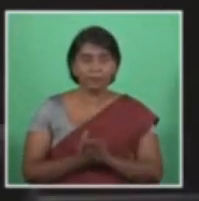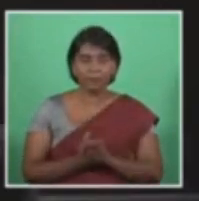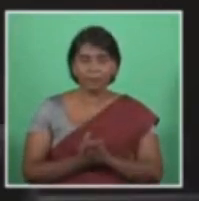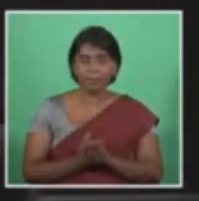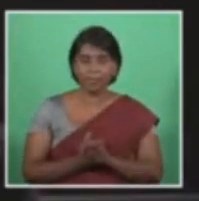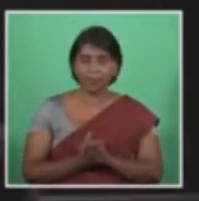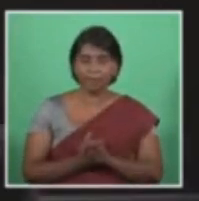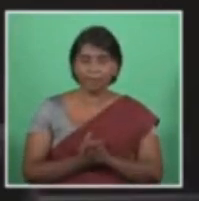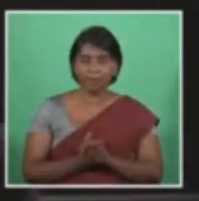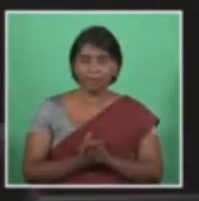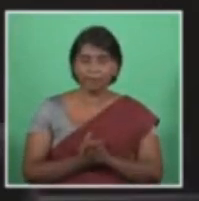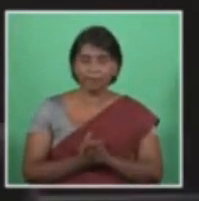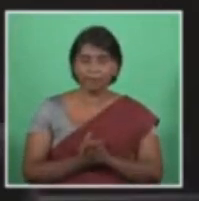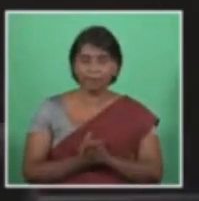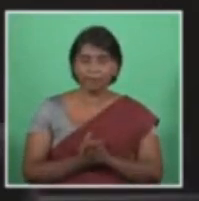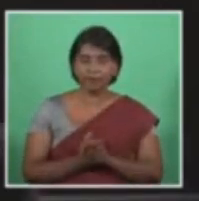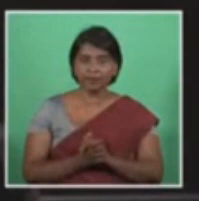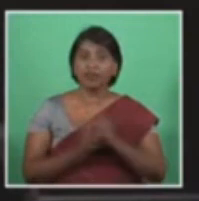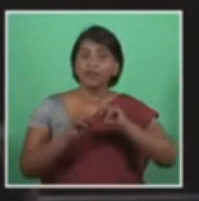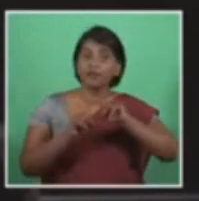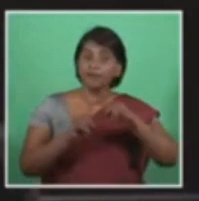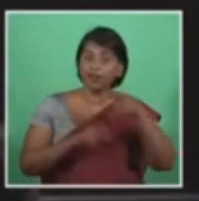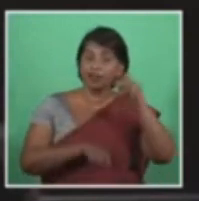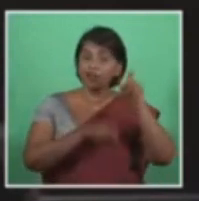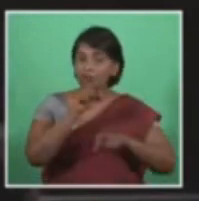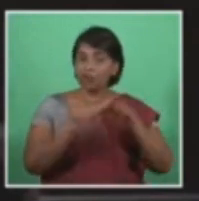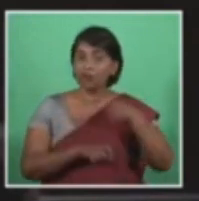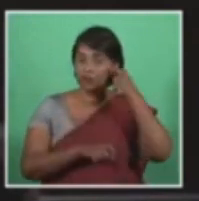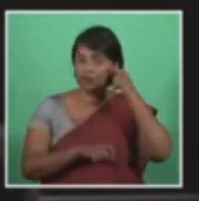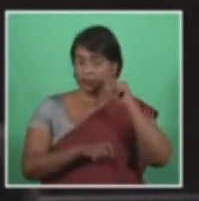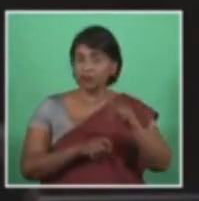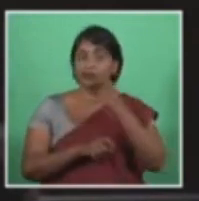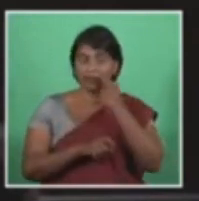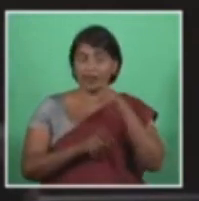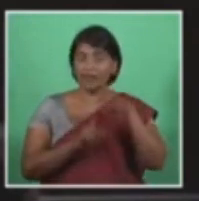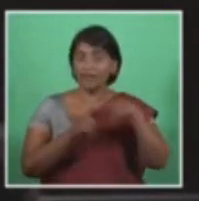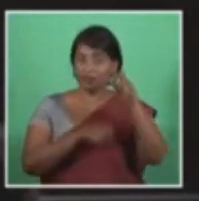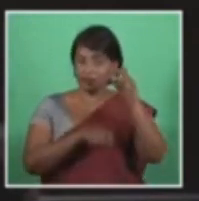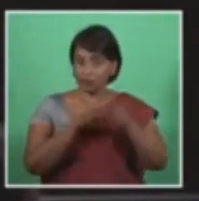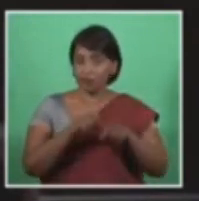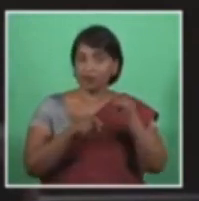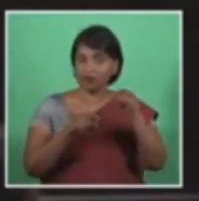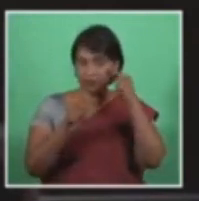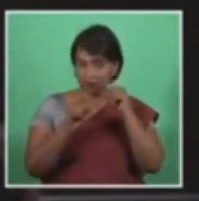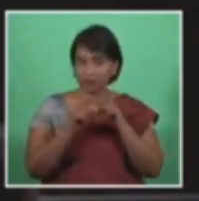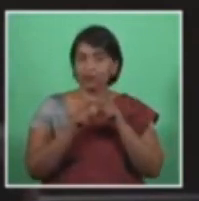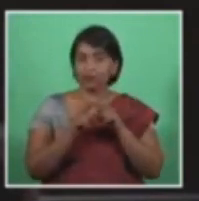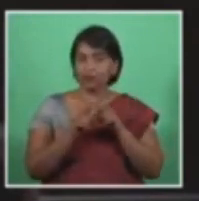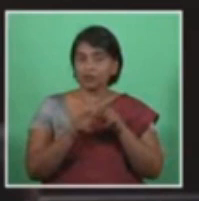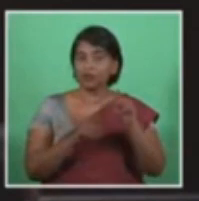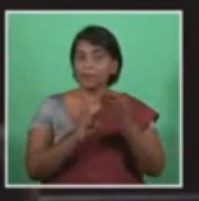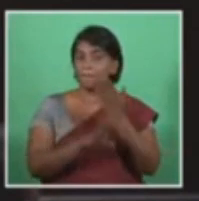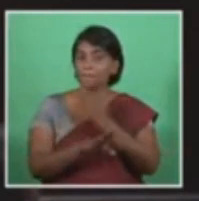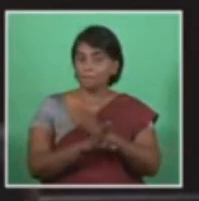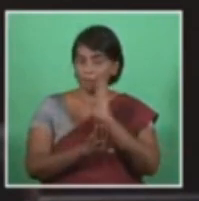ගරු මාත්‍යතුමා, වෙනත් පුද්ගලයෝ කියන එකෙන් අදහස් කර ඒ වෙනත් පුද්ගල කියන මේ සෙක්ෂන් එක. මොකද මේකෙදී කලින් තිබුණේ